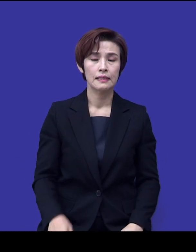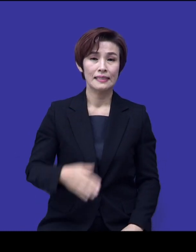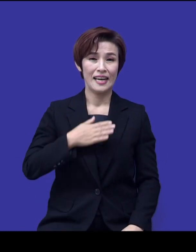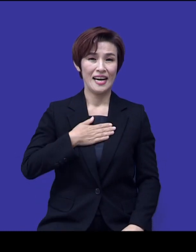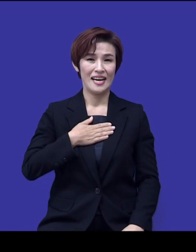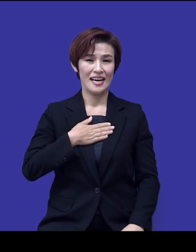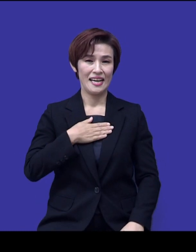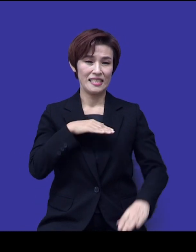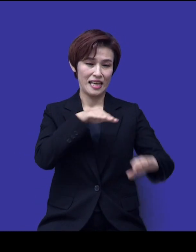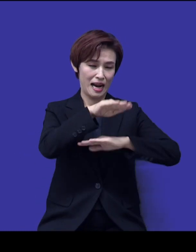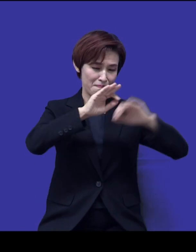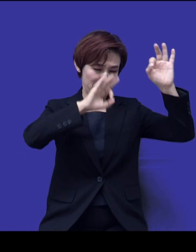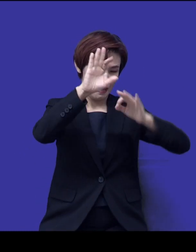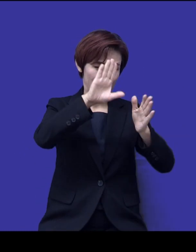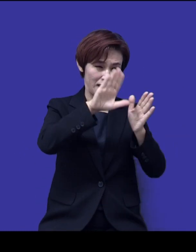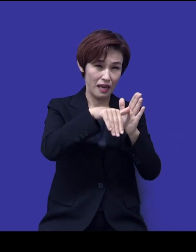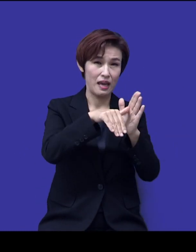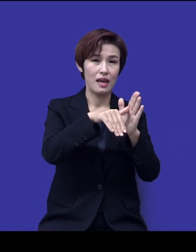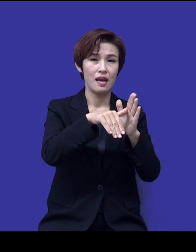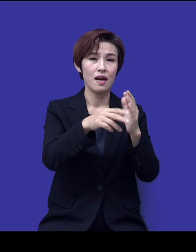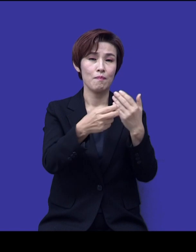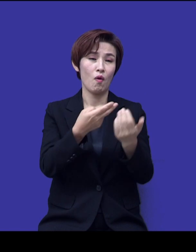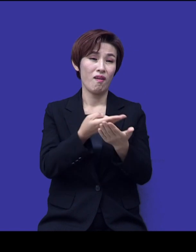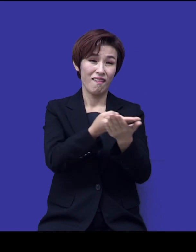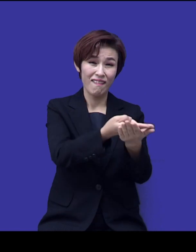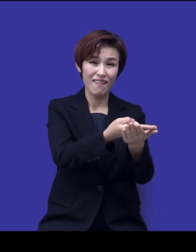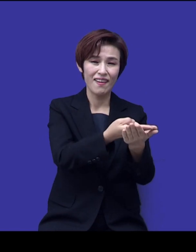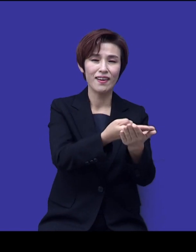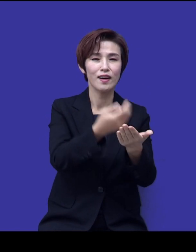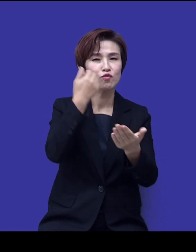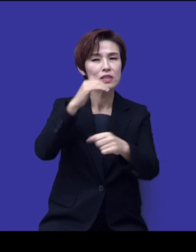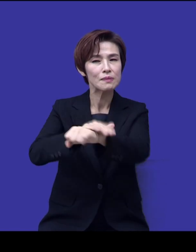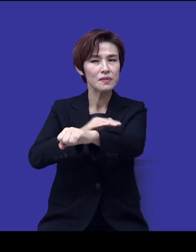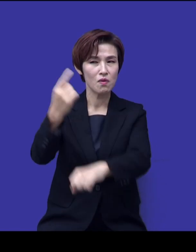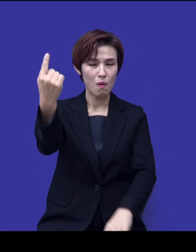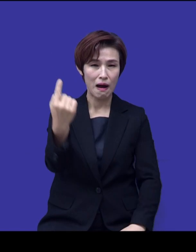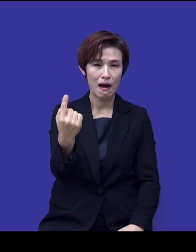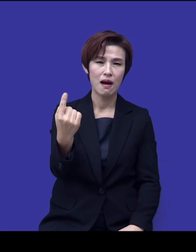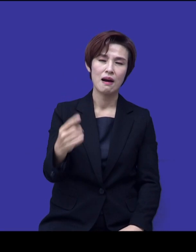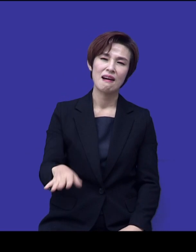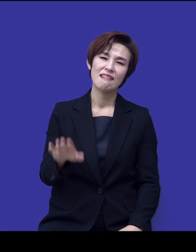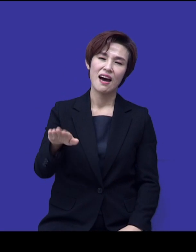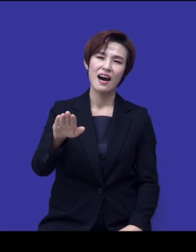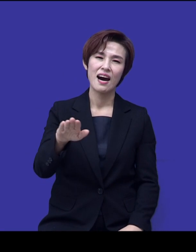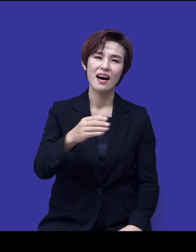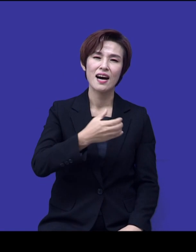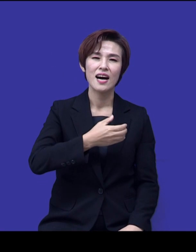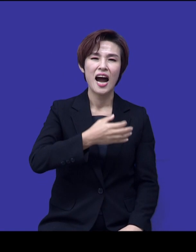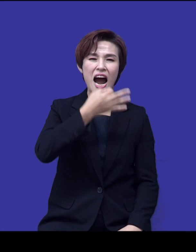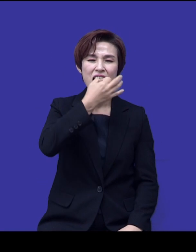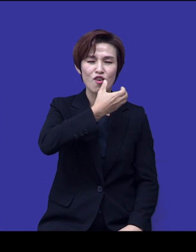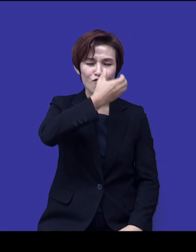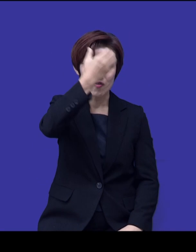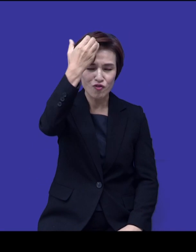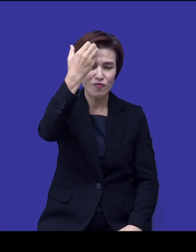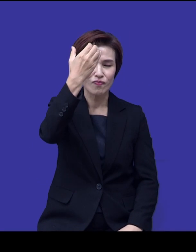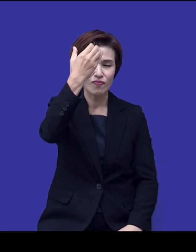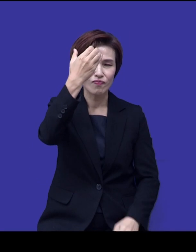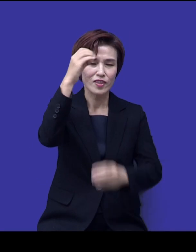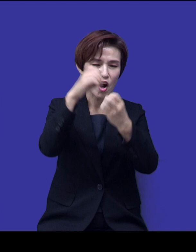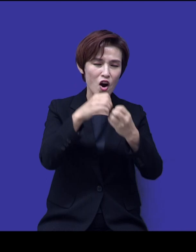가면 실습생들이 옵니다. 예. 그 그런 이야기를 해요. 내가 야망에서 찍다가 이렇게 됐어. 그럼 또